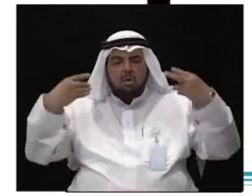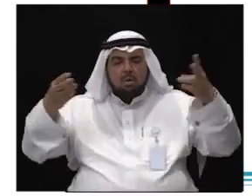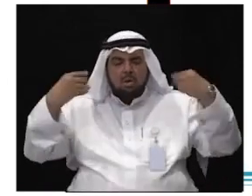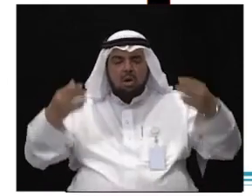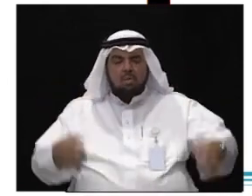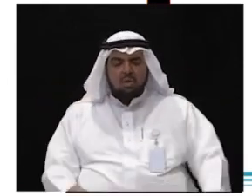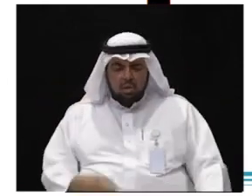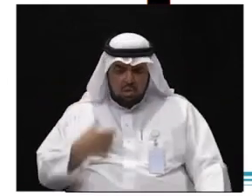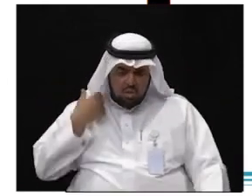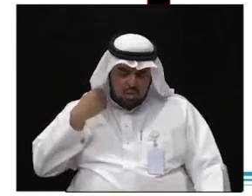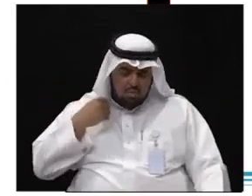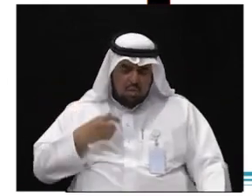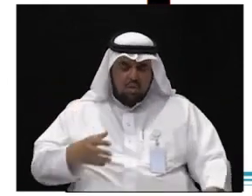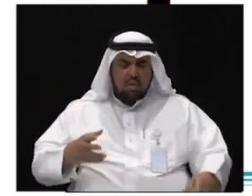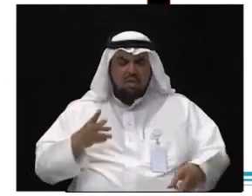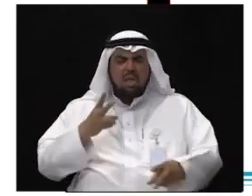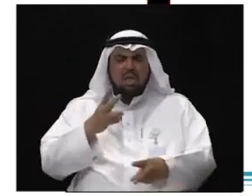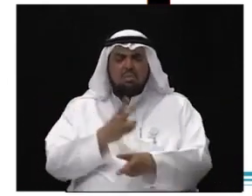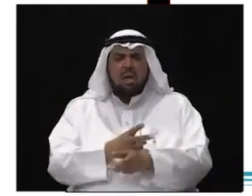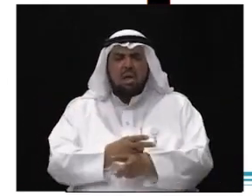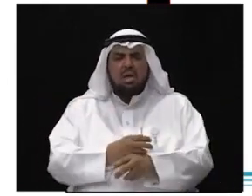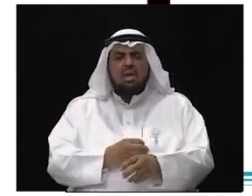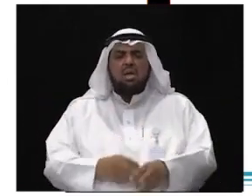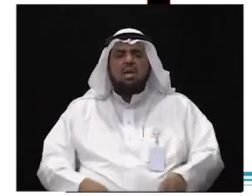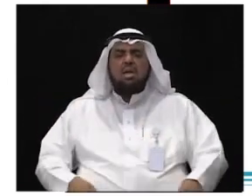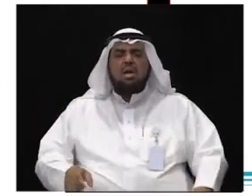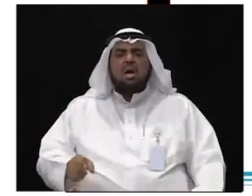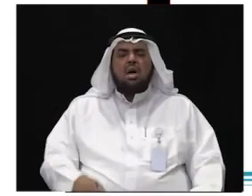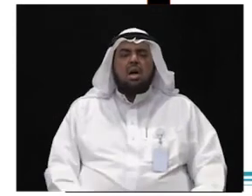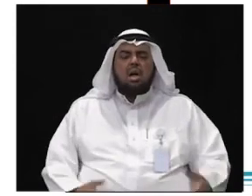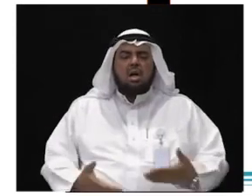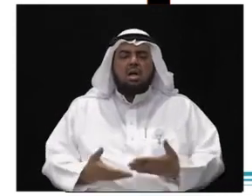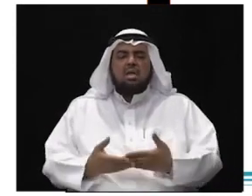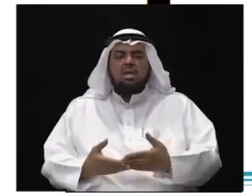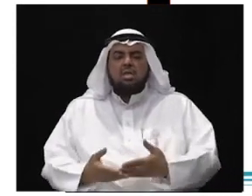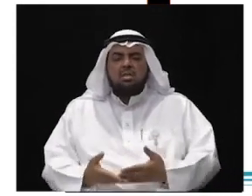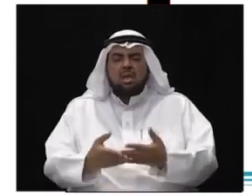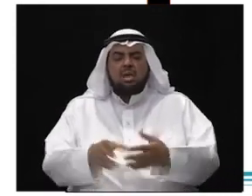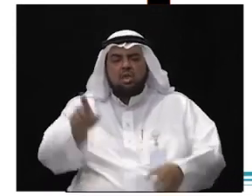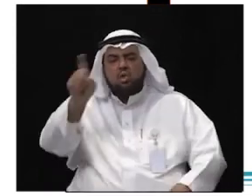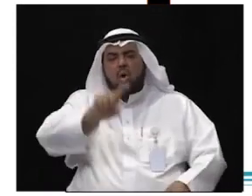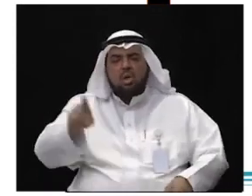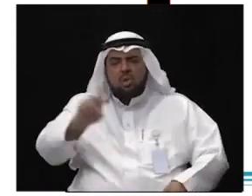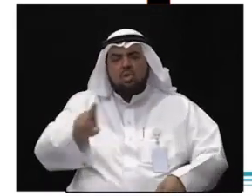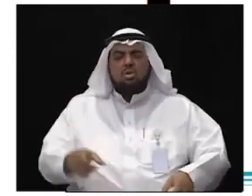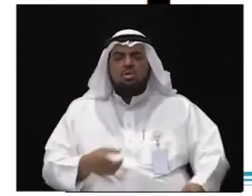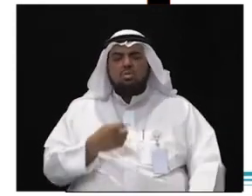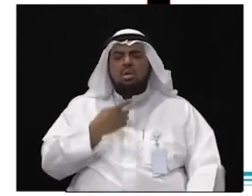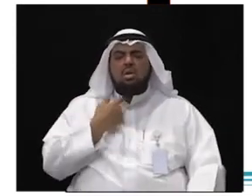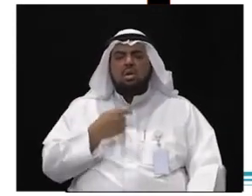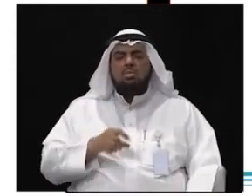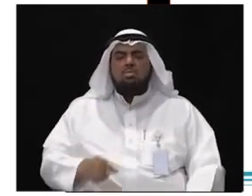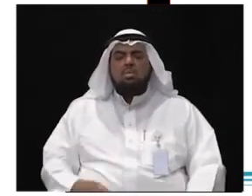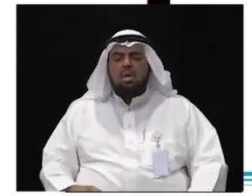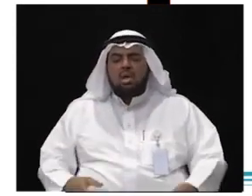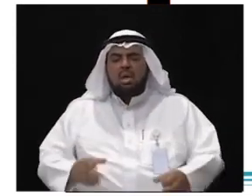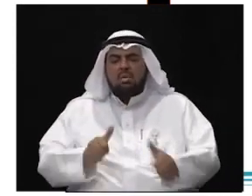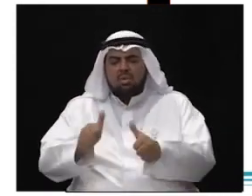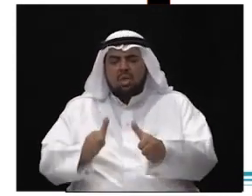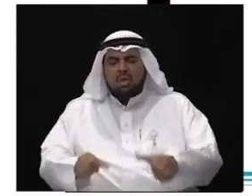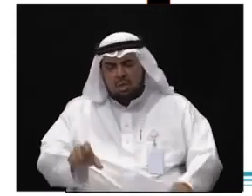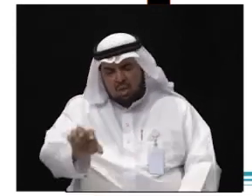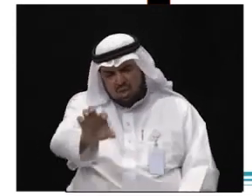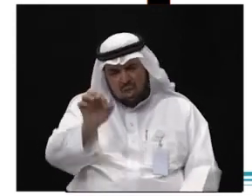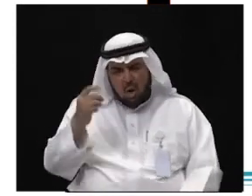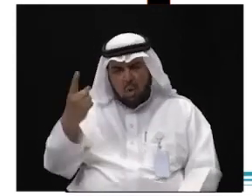تعتمد على طرح عدة إجابات، ويسمح للمشترك أن يختار إجابة واحدة فقط والتي تكون